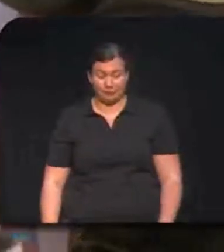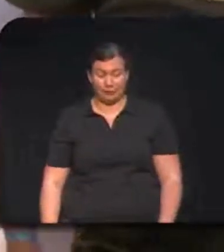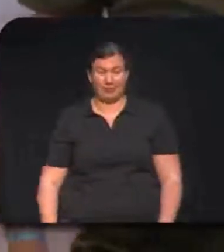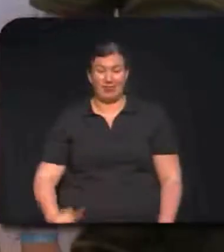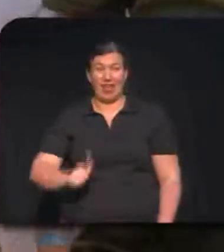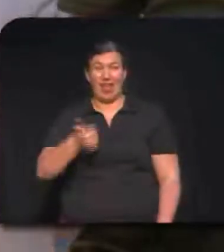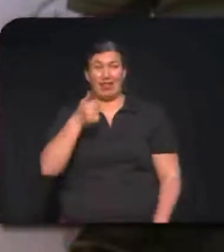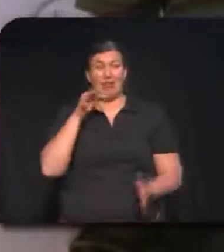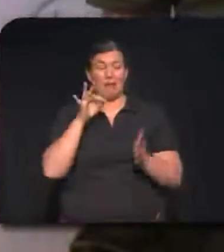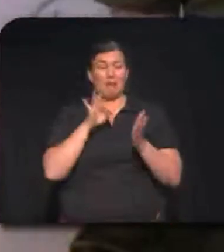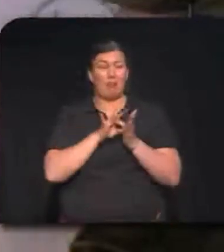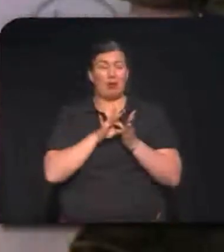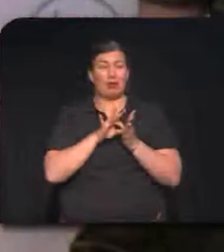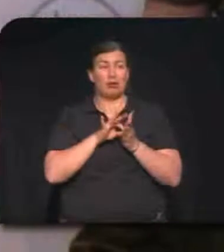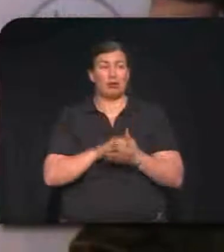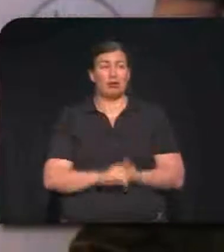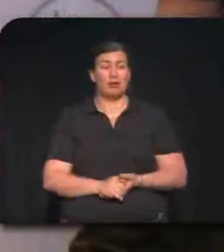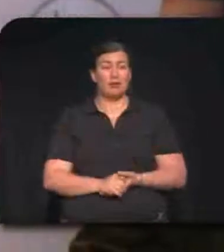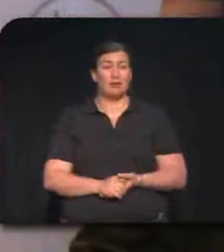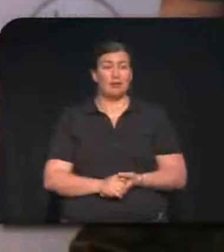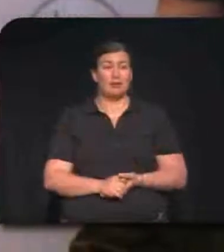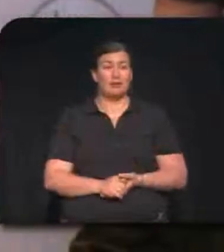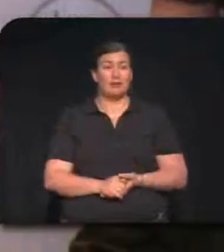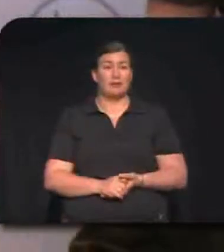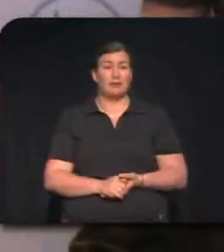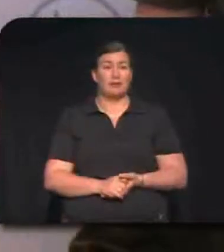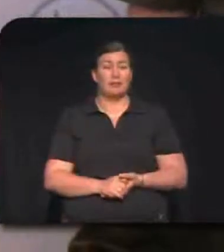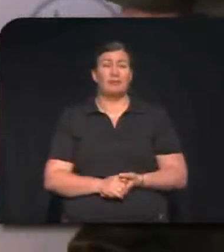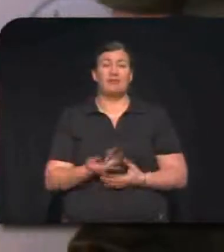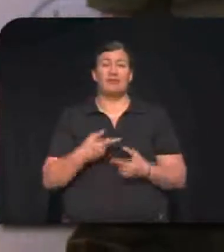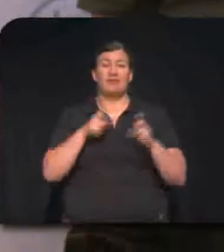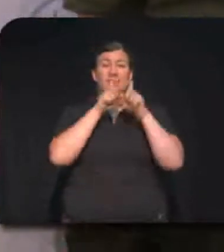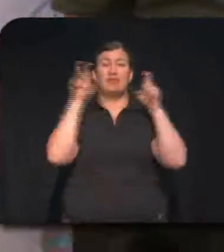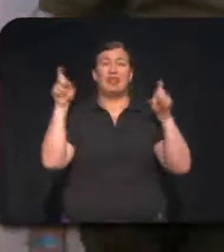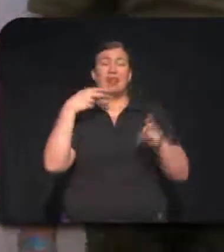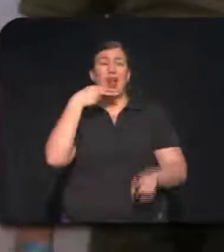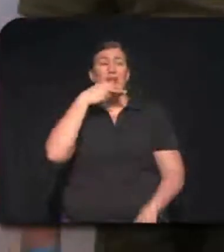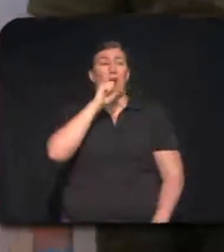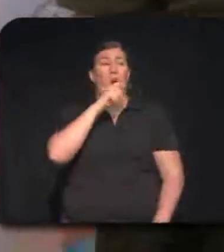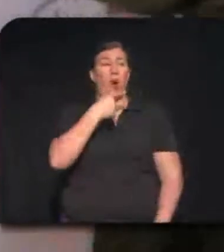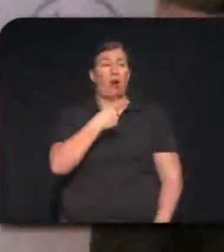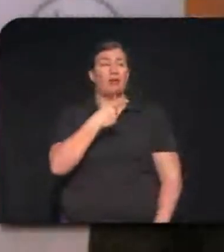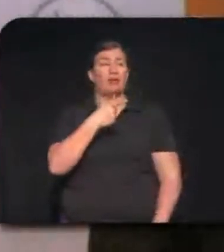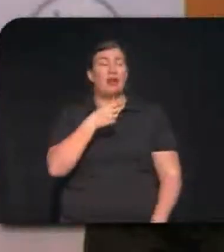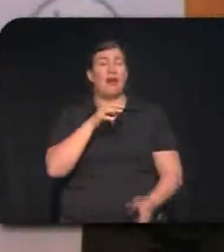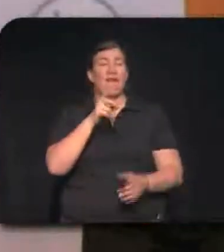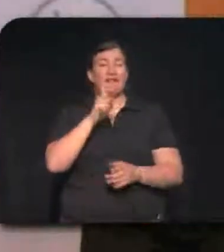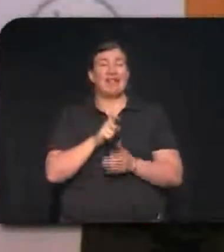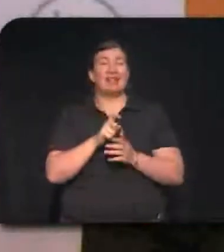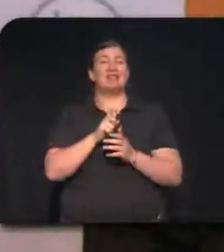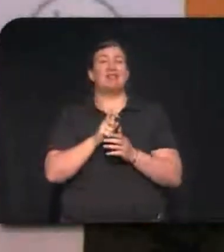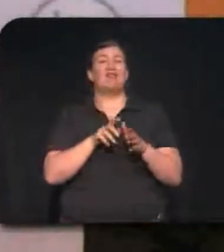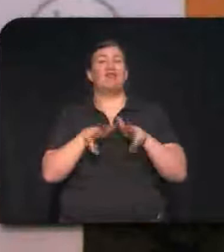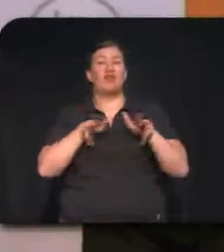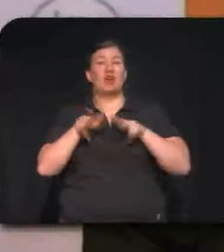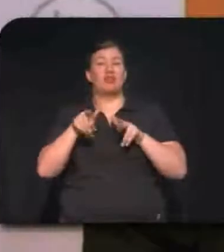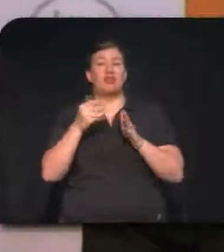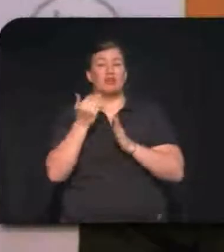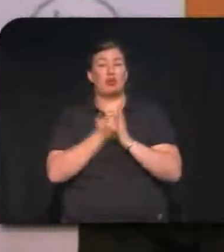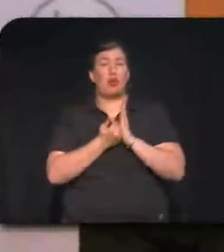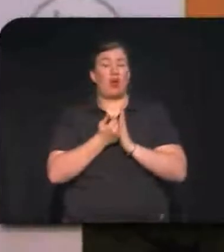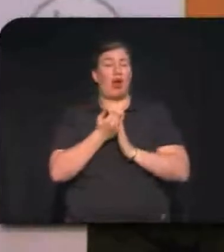der erste hat den Titel Hotfix Wirtschaftsprogramm Geo alternative Theo 17 Theo 18